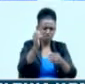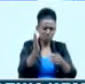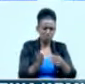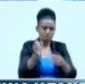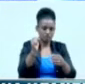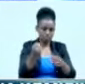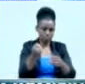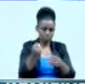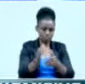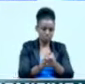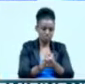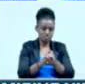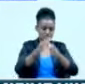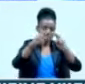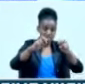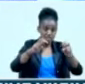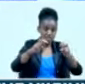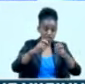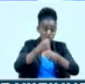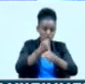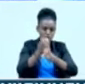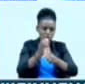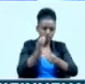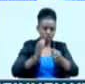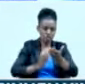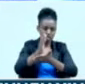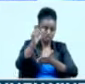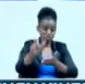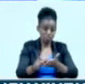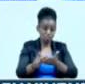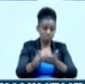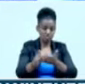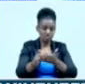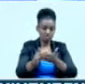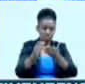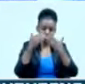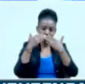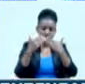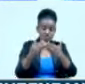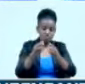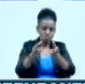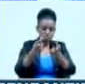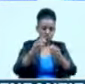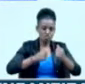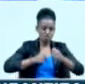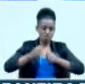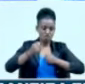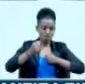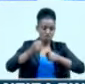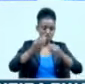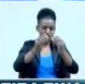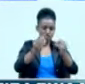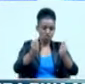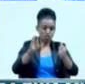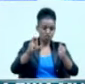kuri gatanu. Ubushakashatsi bwakozwe na Komisiyo y'Igihugu y'Uburenganzira bwa Muntu ishima uburyo u Rwanda rwitwara mu